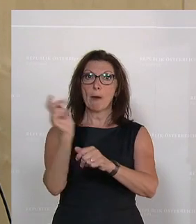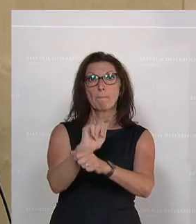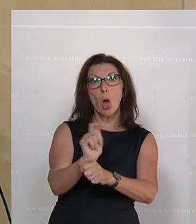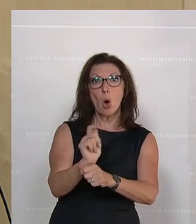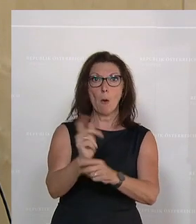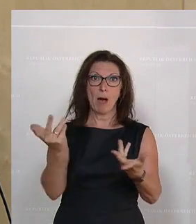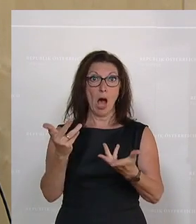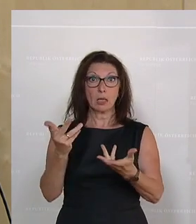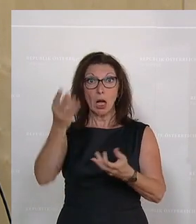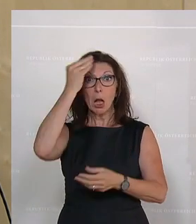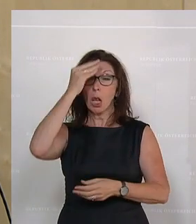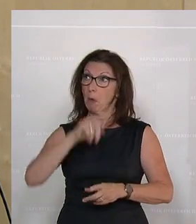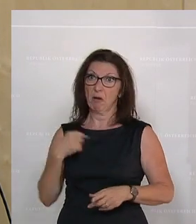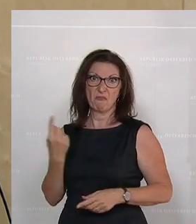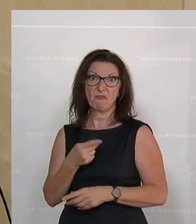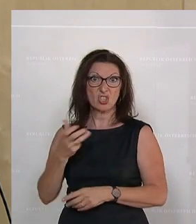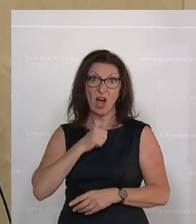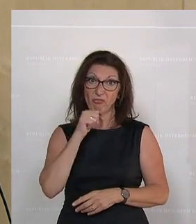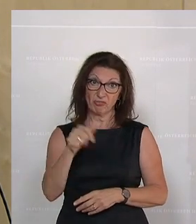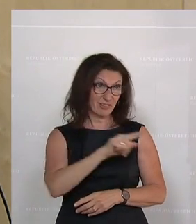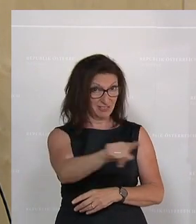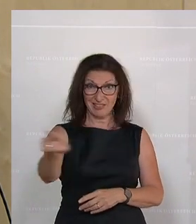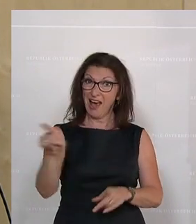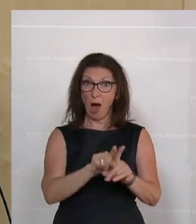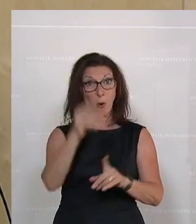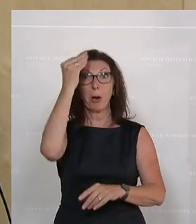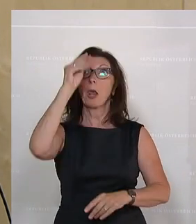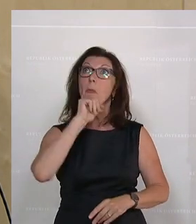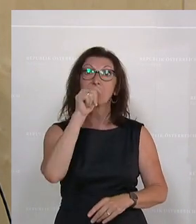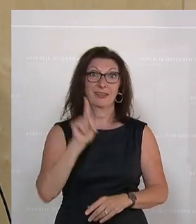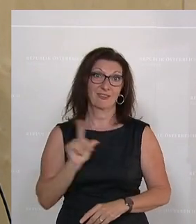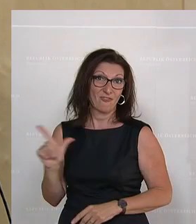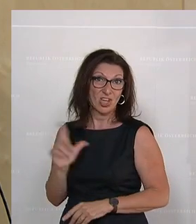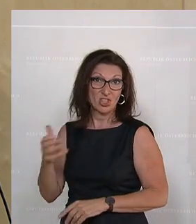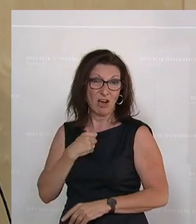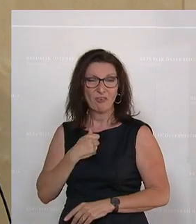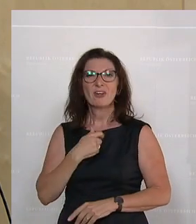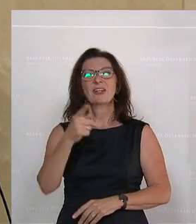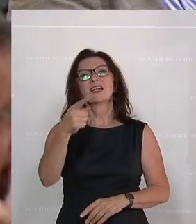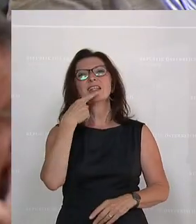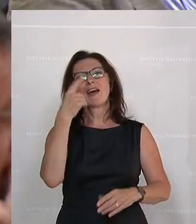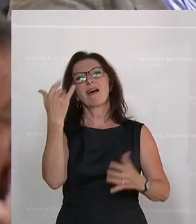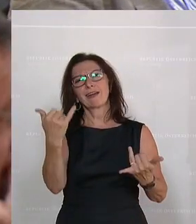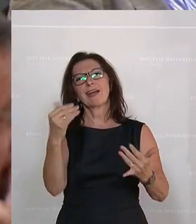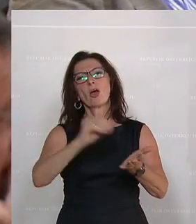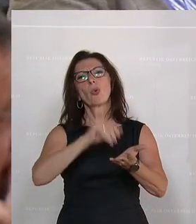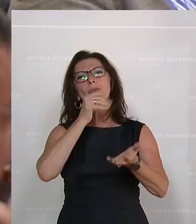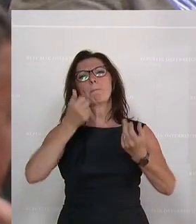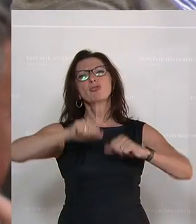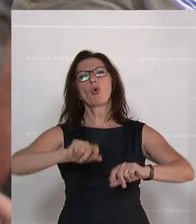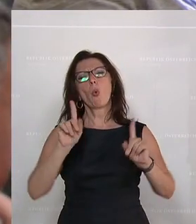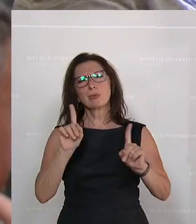uns nicht zugetraut vor einigen wochen sie auch nicht aber ich weiß das eigene zimmer das ist ja noch nicht zur beschlussfassung da